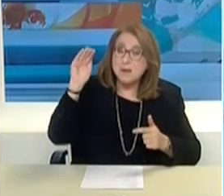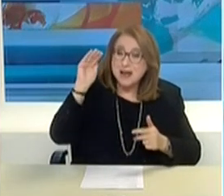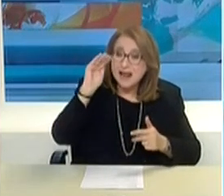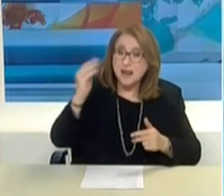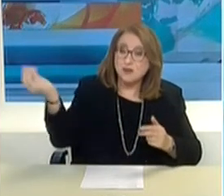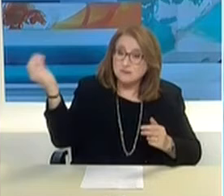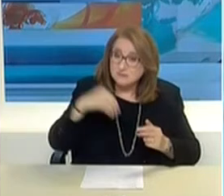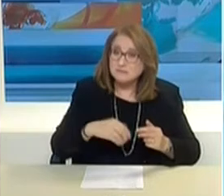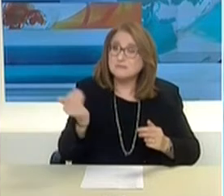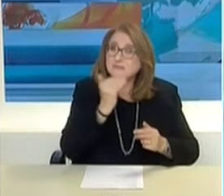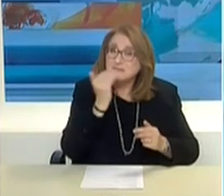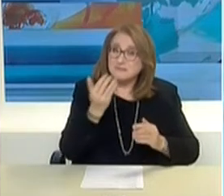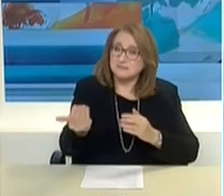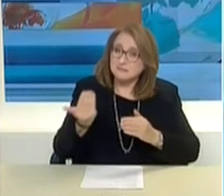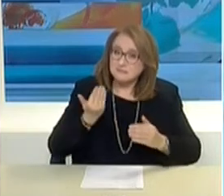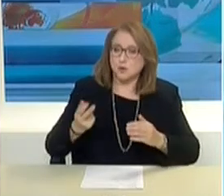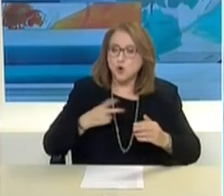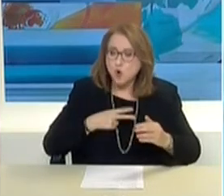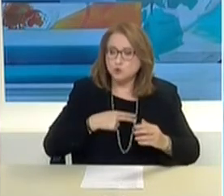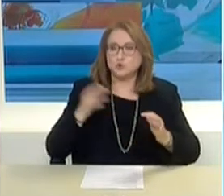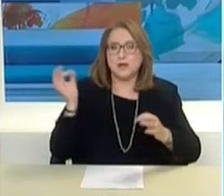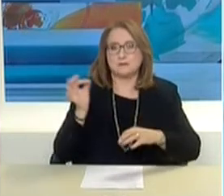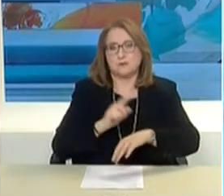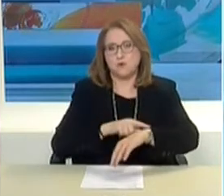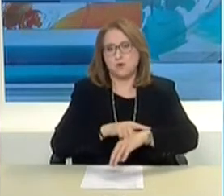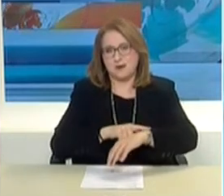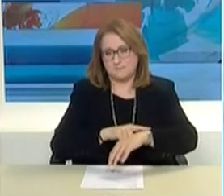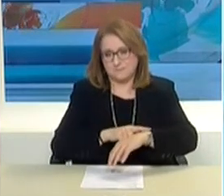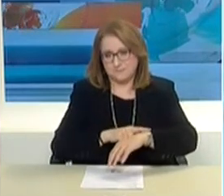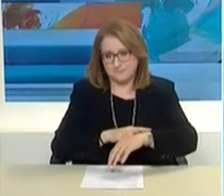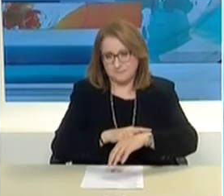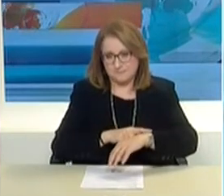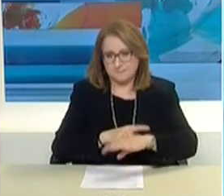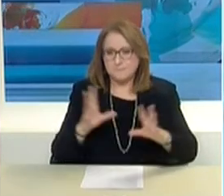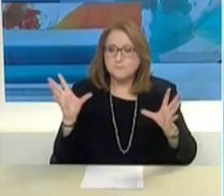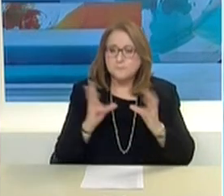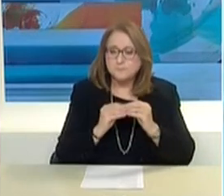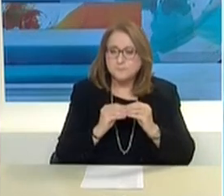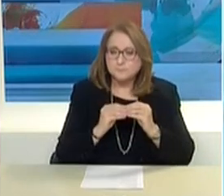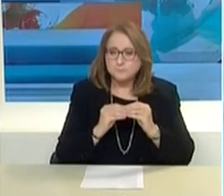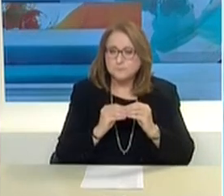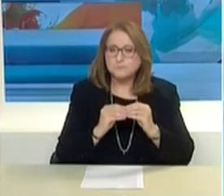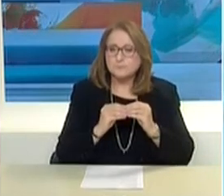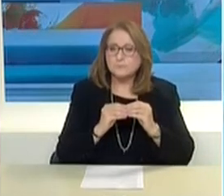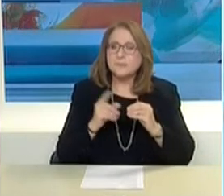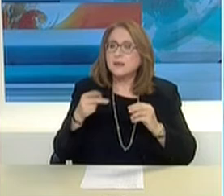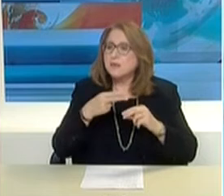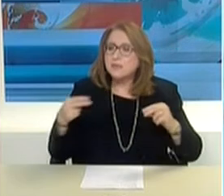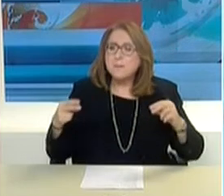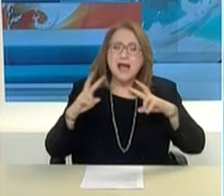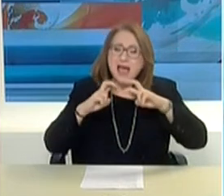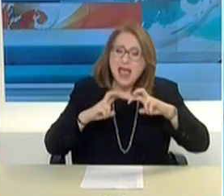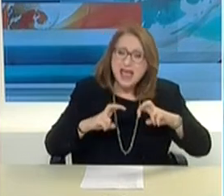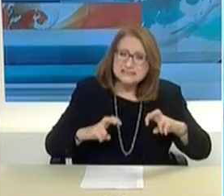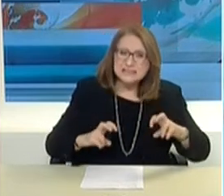ομαλό εφοδιασμό της αγοράς με τα απαραίτητα υλικά. Σε ό,τι αφορά τα αντιδραστήρια και τις εξετάσεις